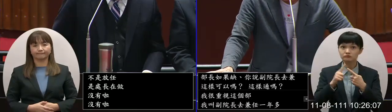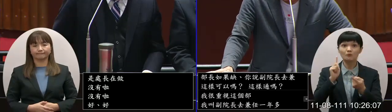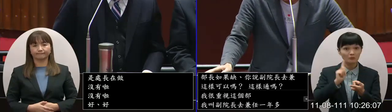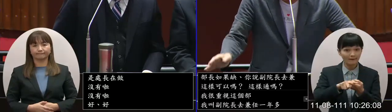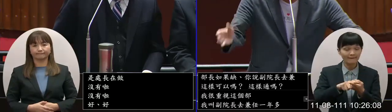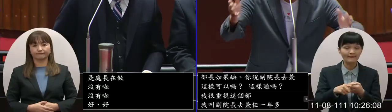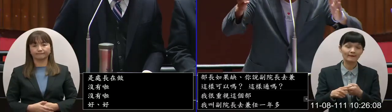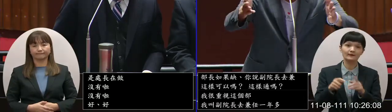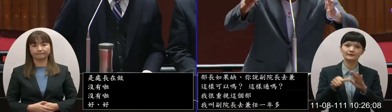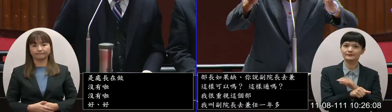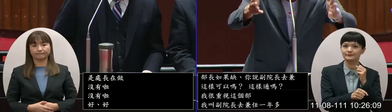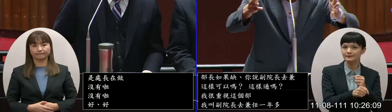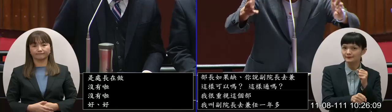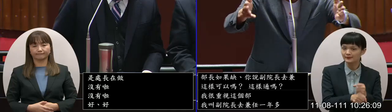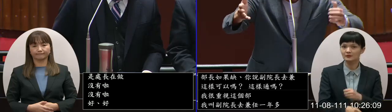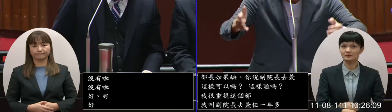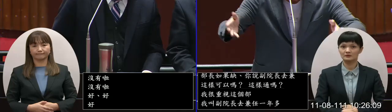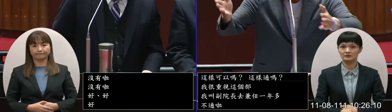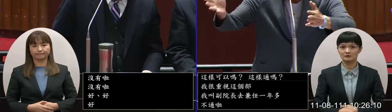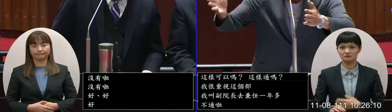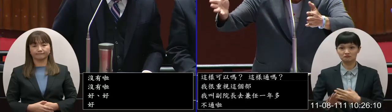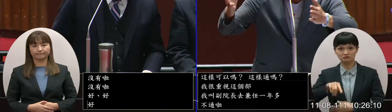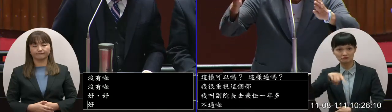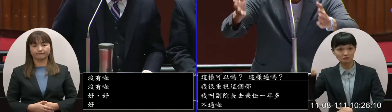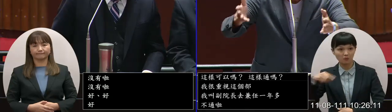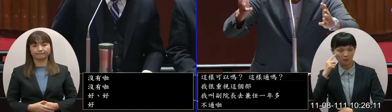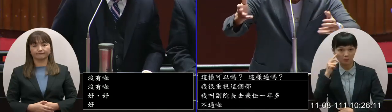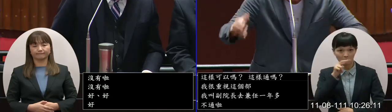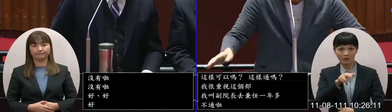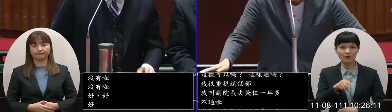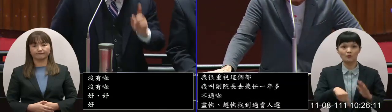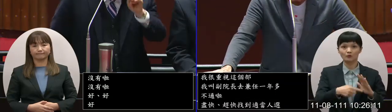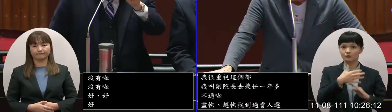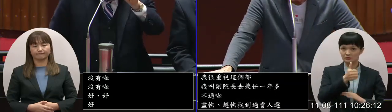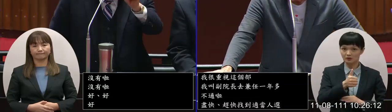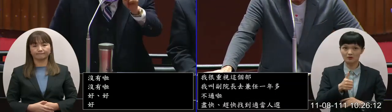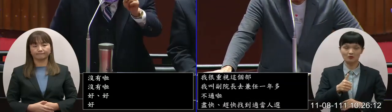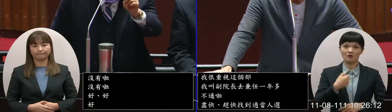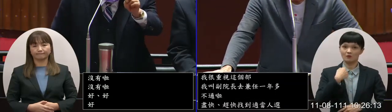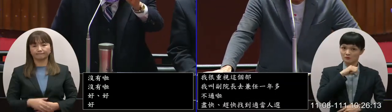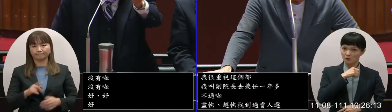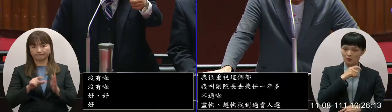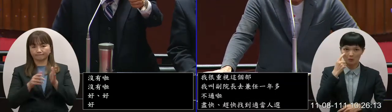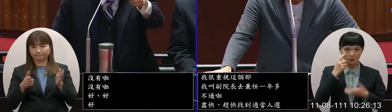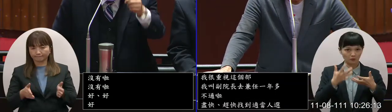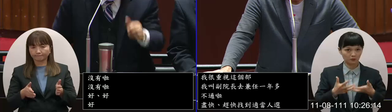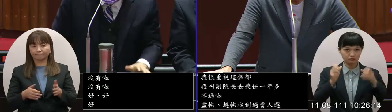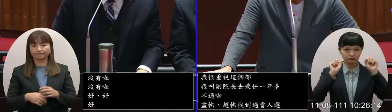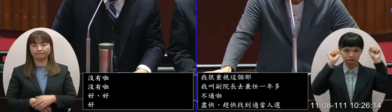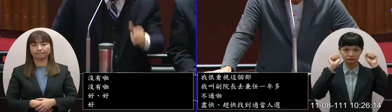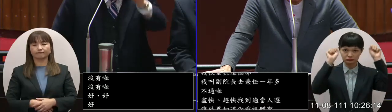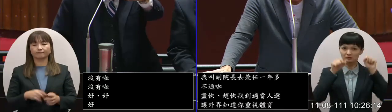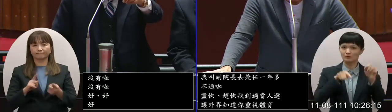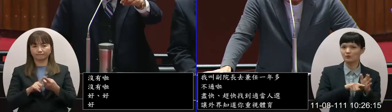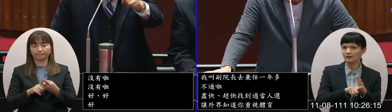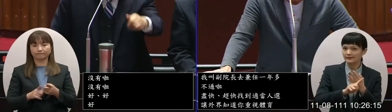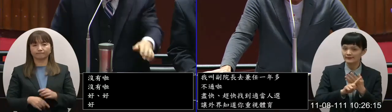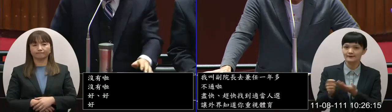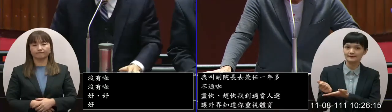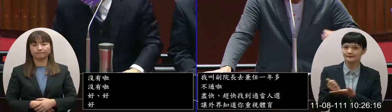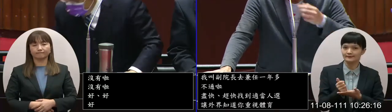界啊。知道你重视体育，咱国家重视体育，专业的人来